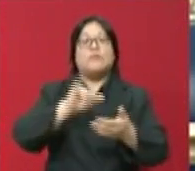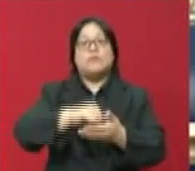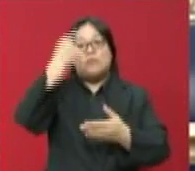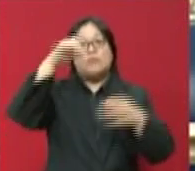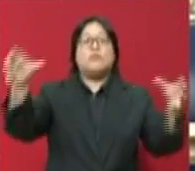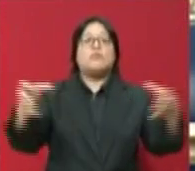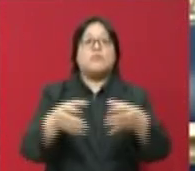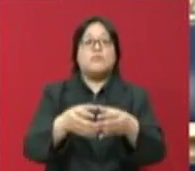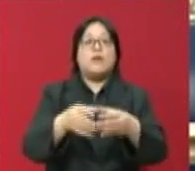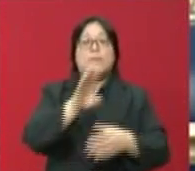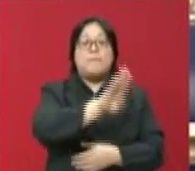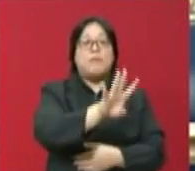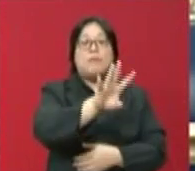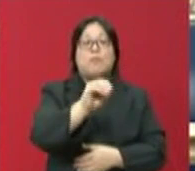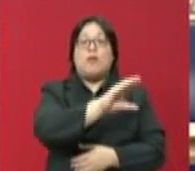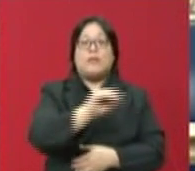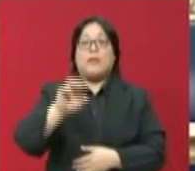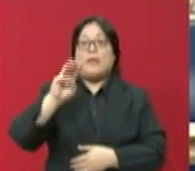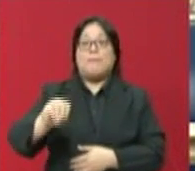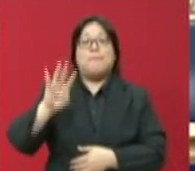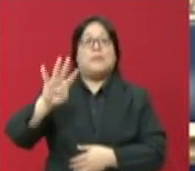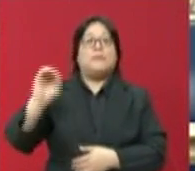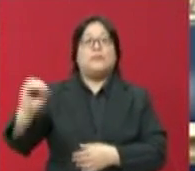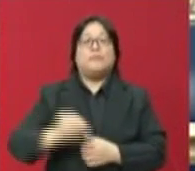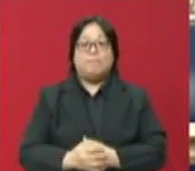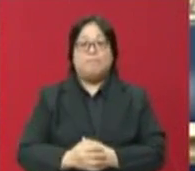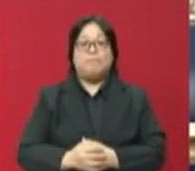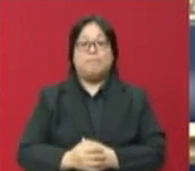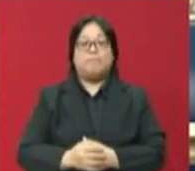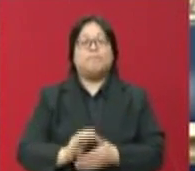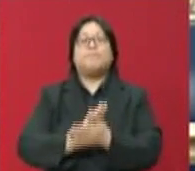golongan B40 dan M40. Jadi